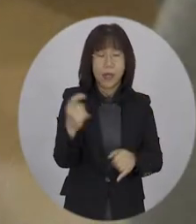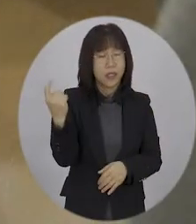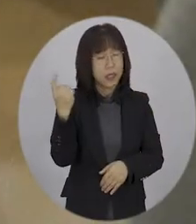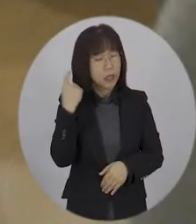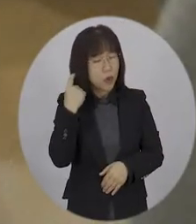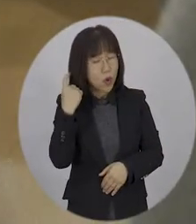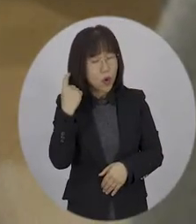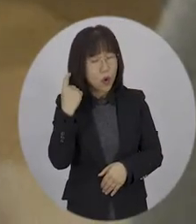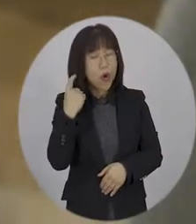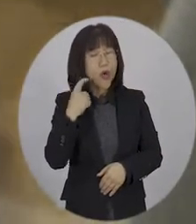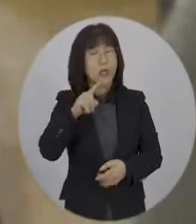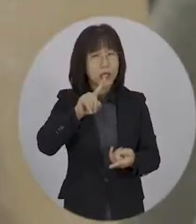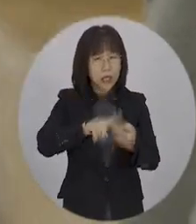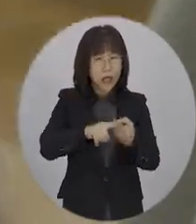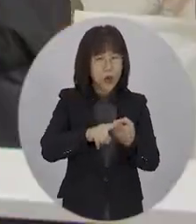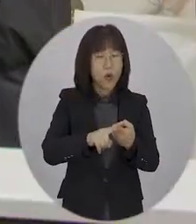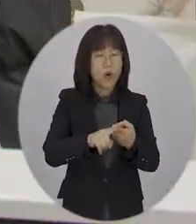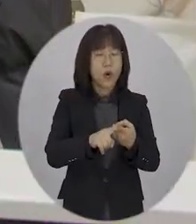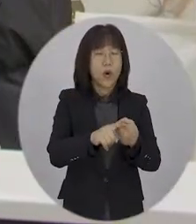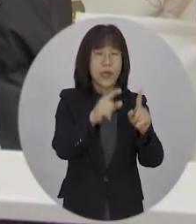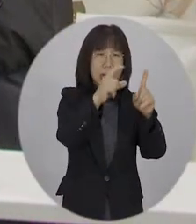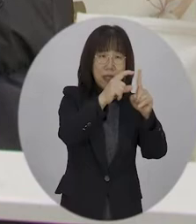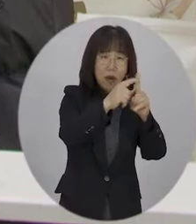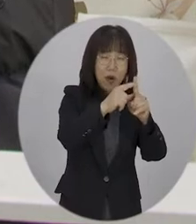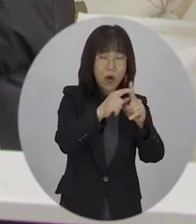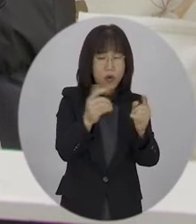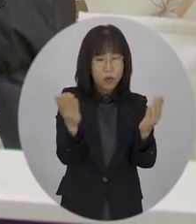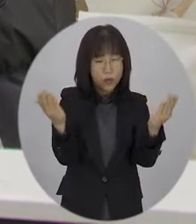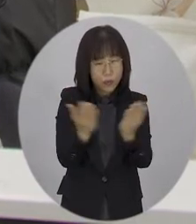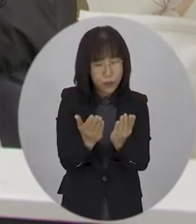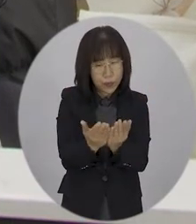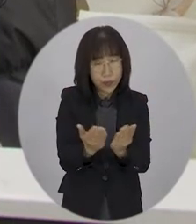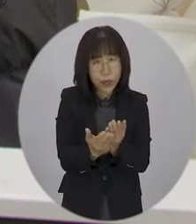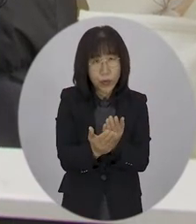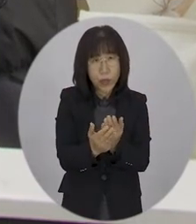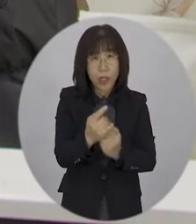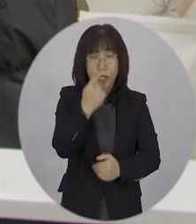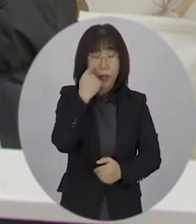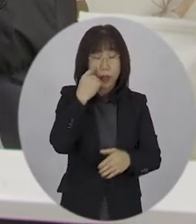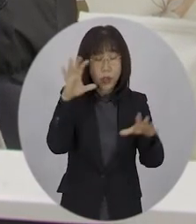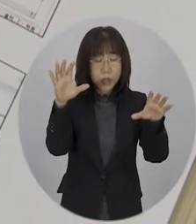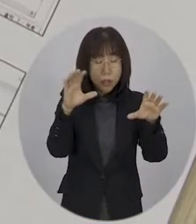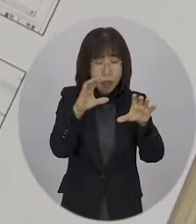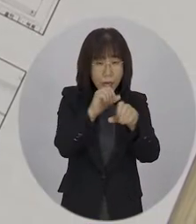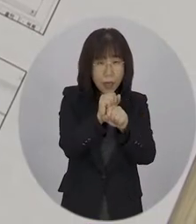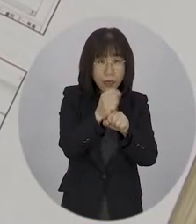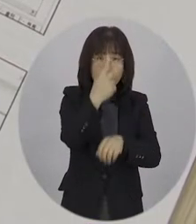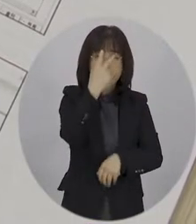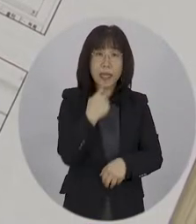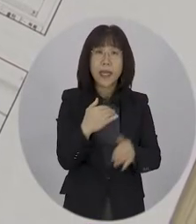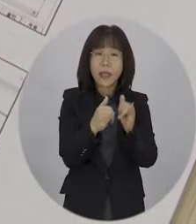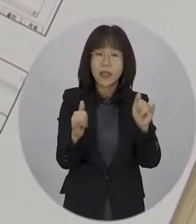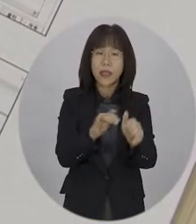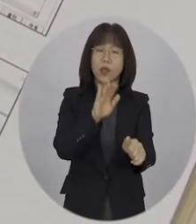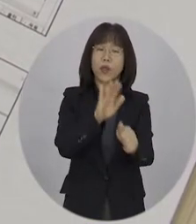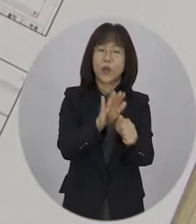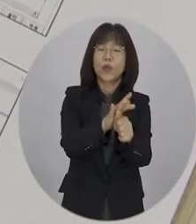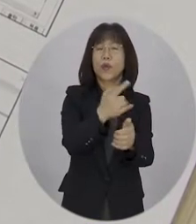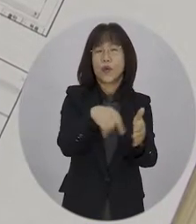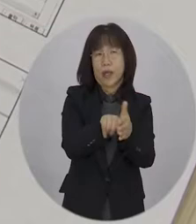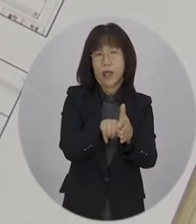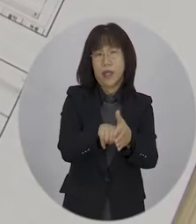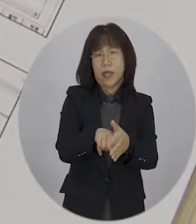리더가 출력하는 음청 메시지와 메뉴얼 속 용어를 일치 시켰고 저시력 시각장애인과 장애인의 업무를 돕는